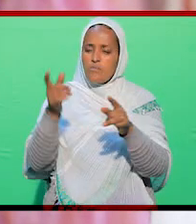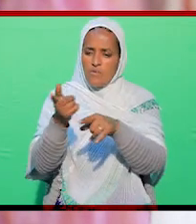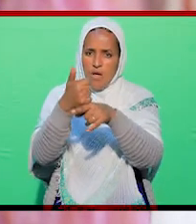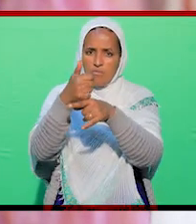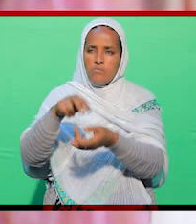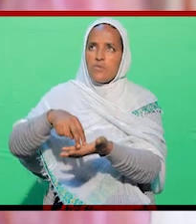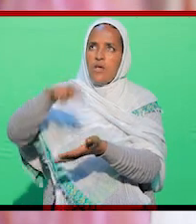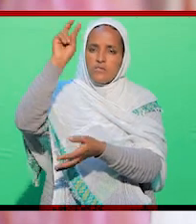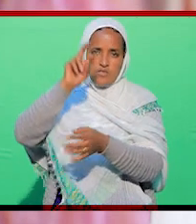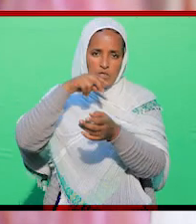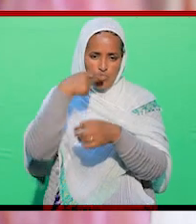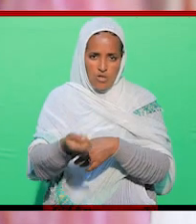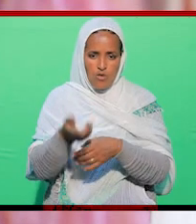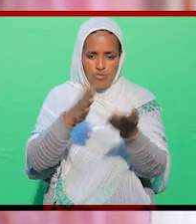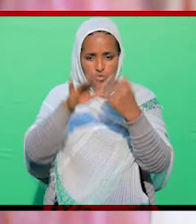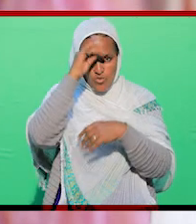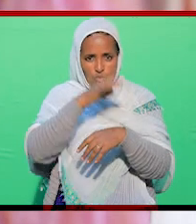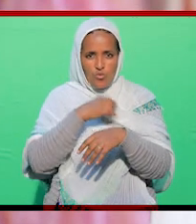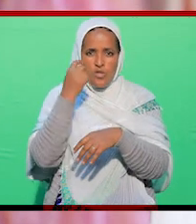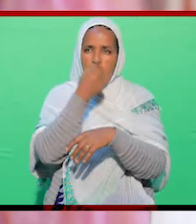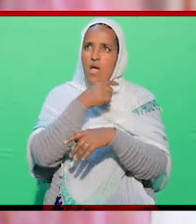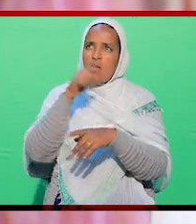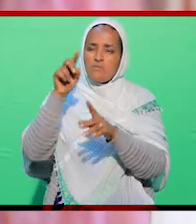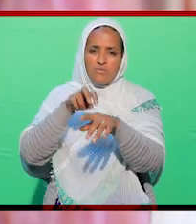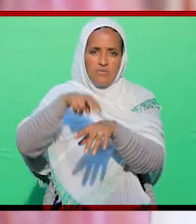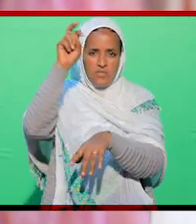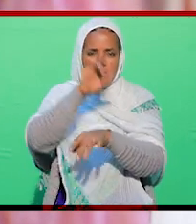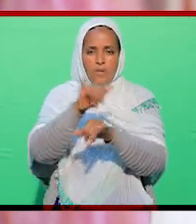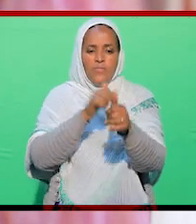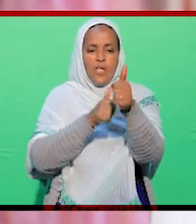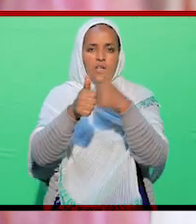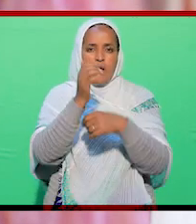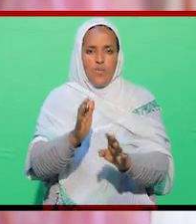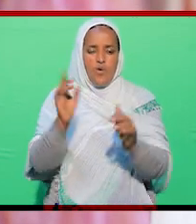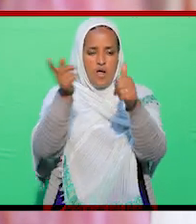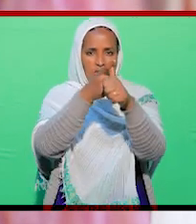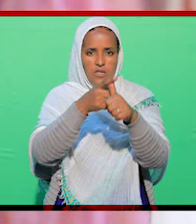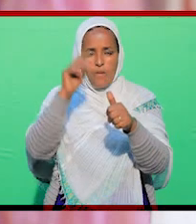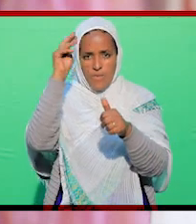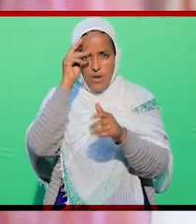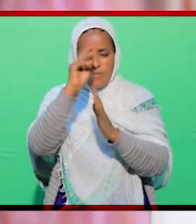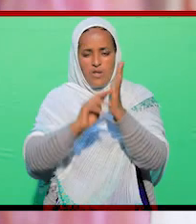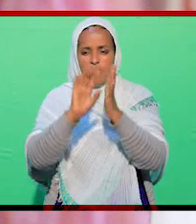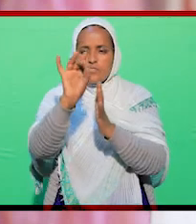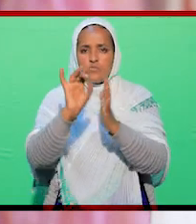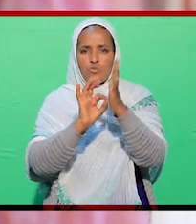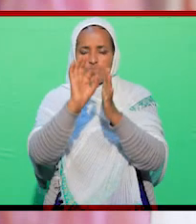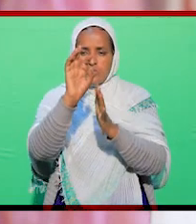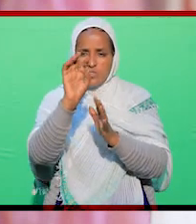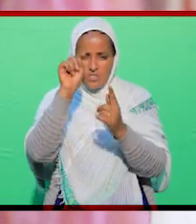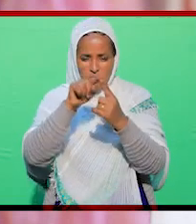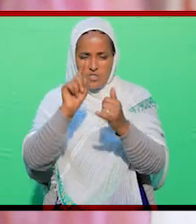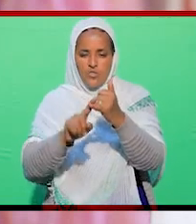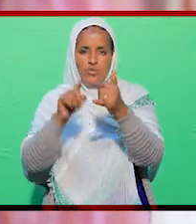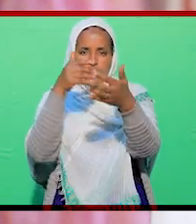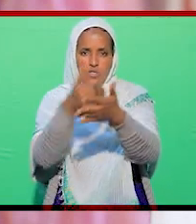የሞቱትን ሰዎች እንዳይነ ጥቅሻ ያስነሳቸዋል ይላል። የሞቱትን ሰዎች እንዳይነ ጥቅሻ መጽሐፈ መቃብያን ቀዳማዊ አንደኛ